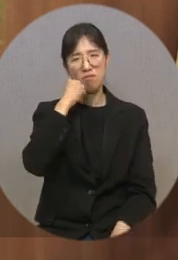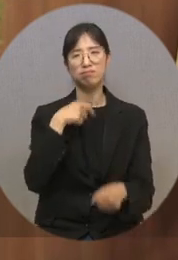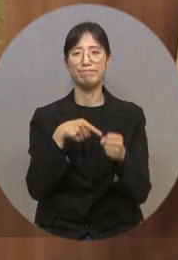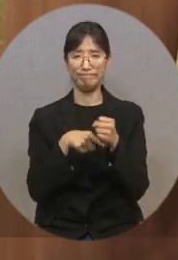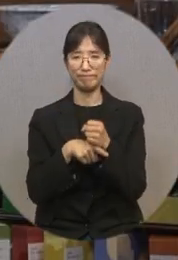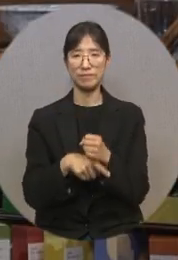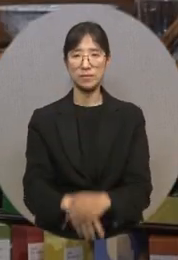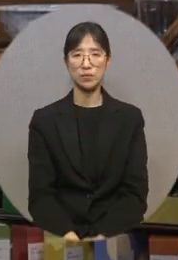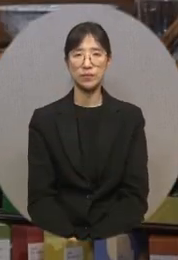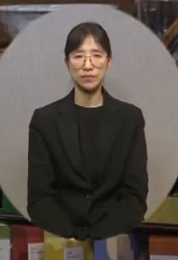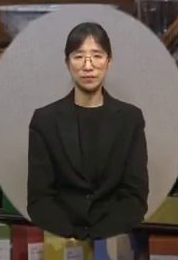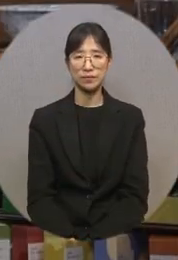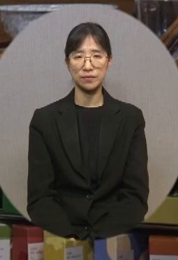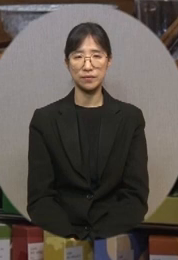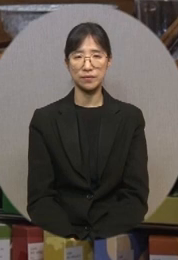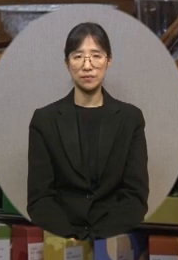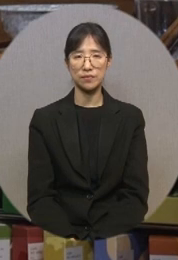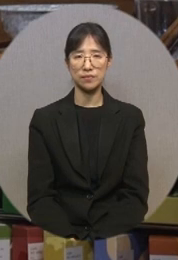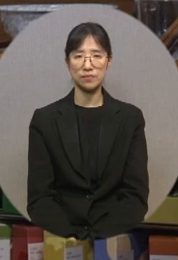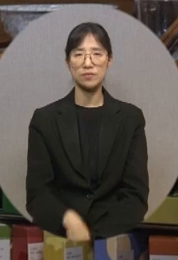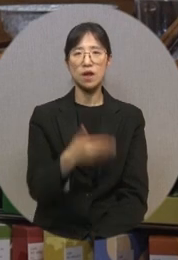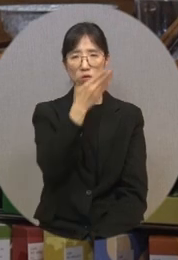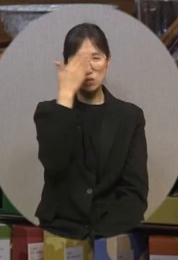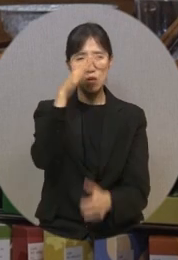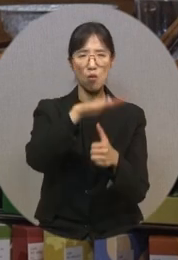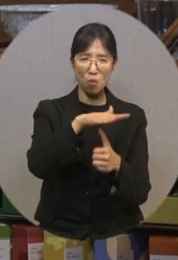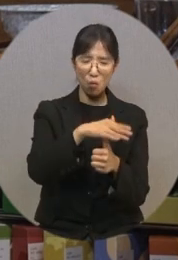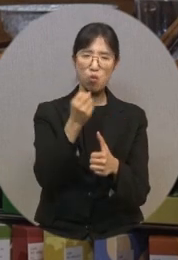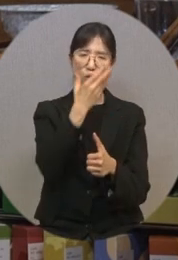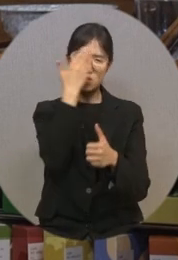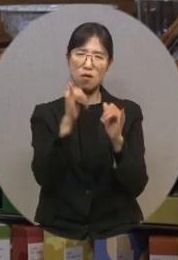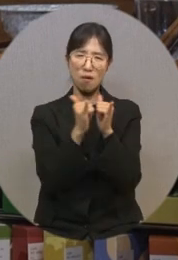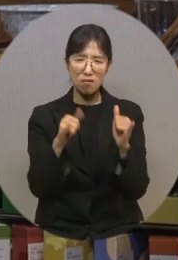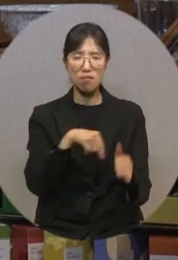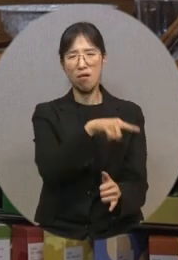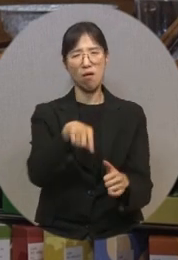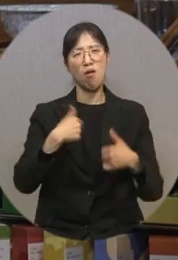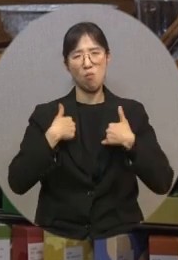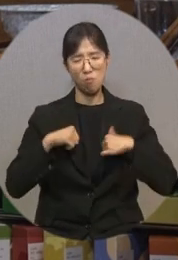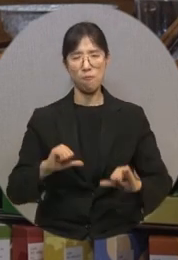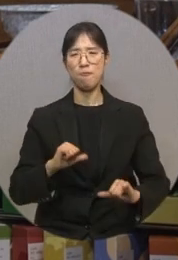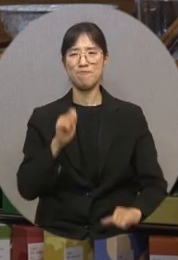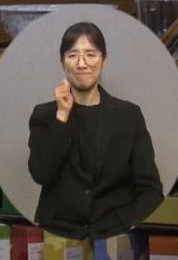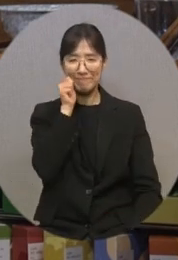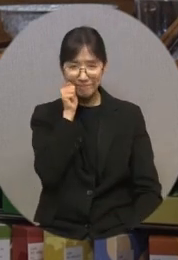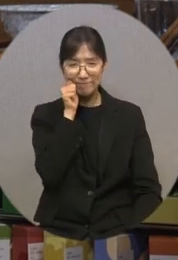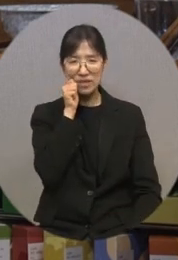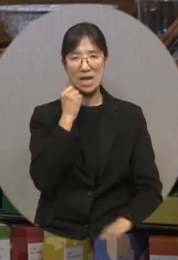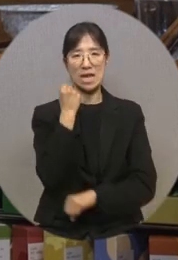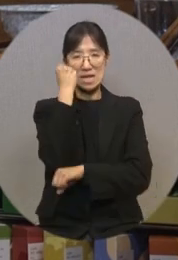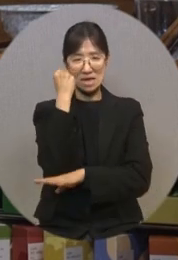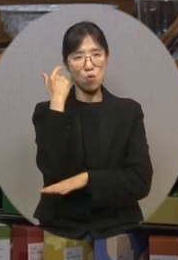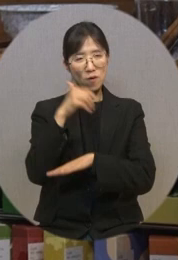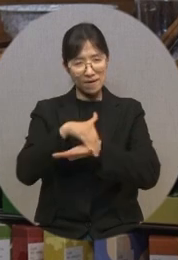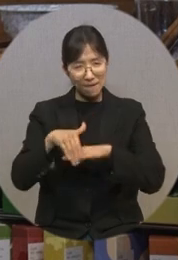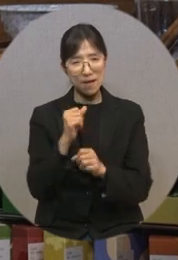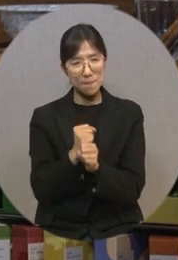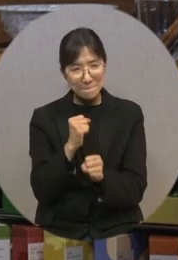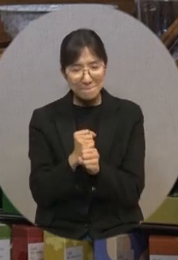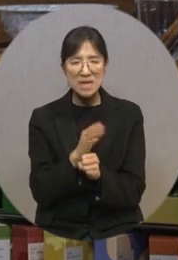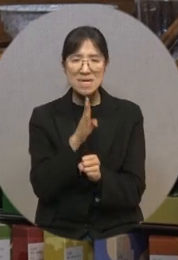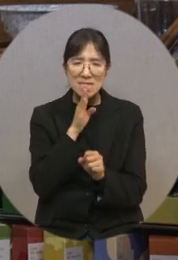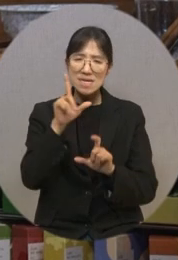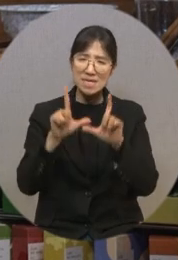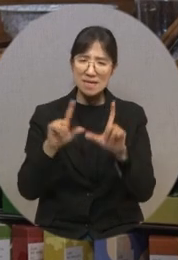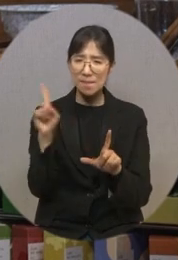의미합니다. 한 사람의 청소년과 청년도 포기하지 않도록요. 기본 계획을